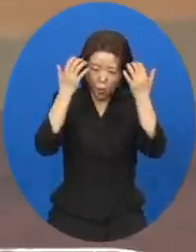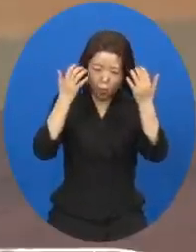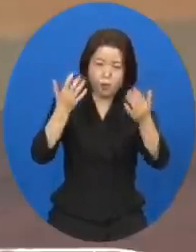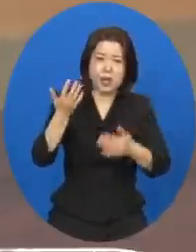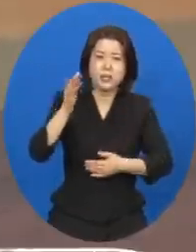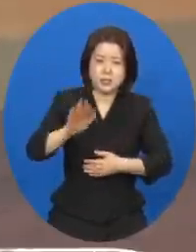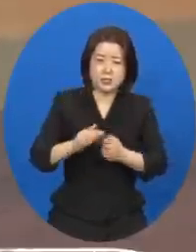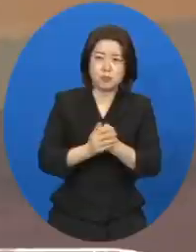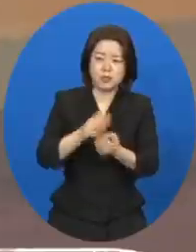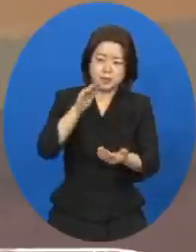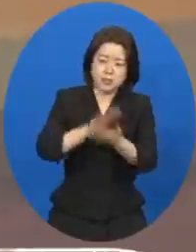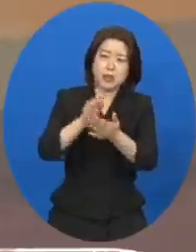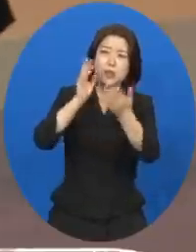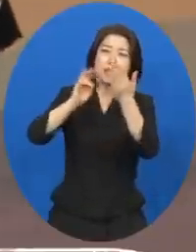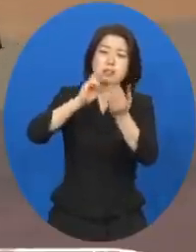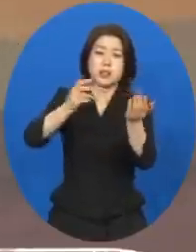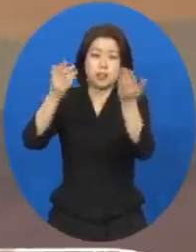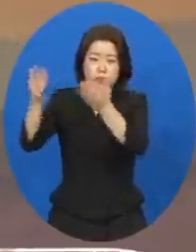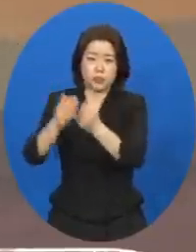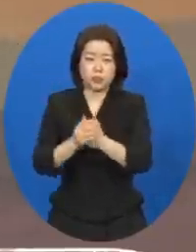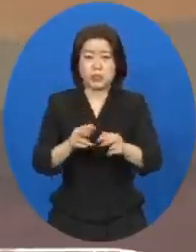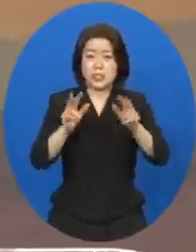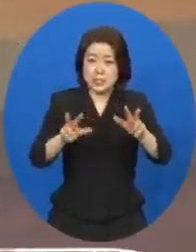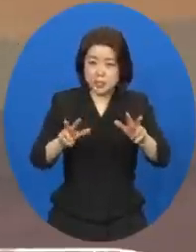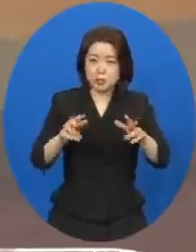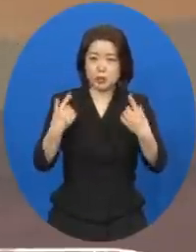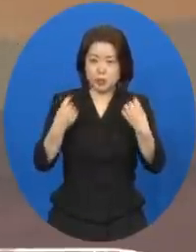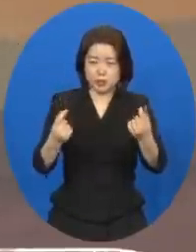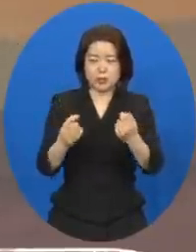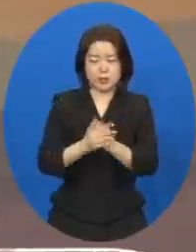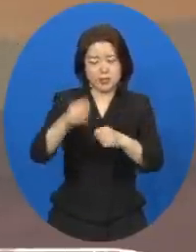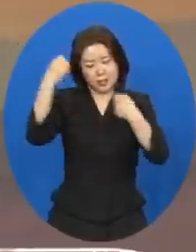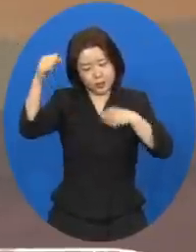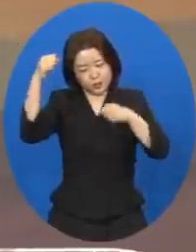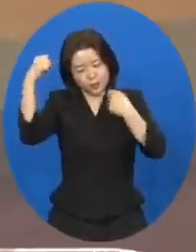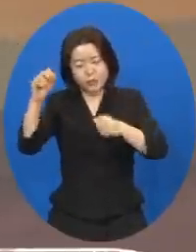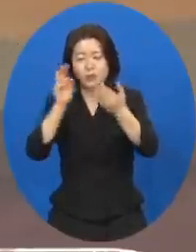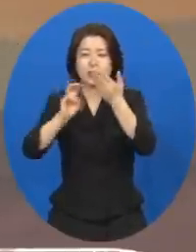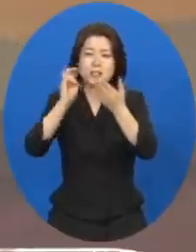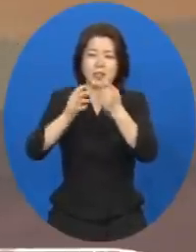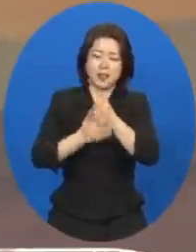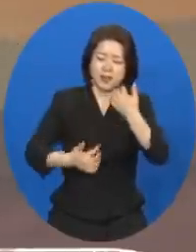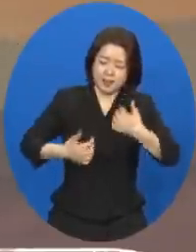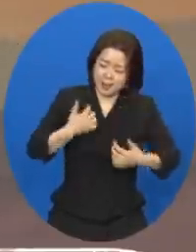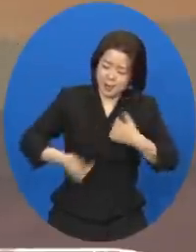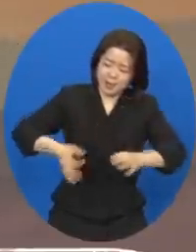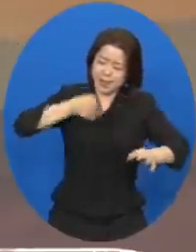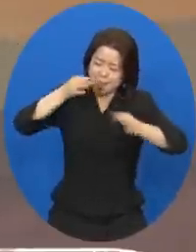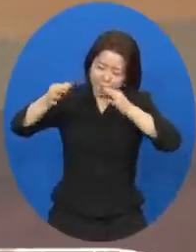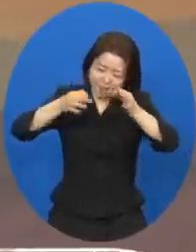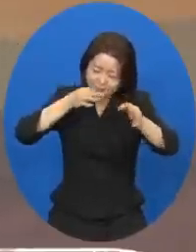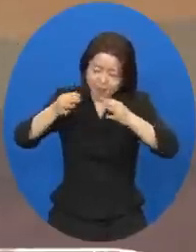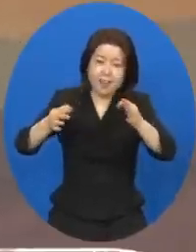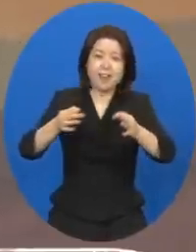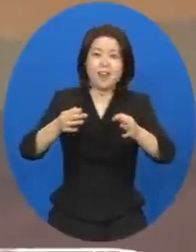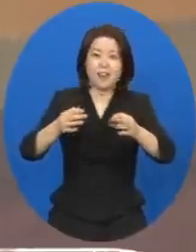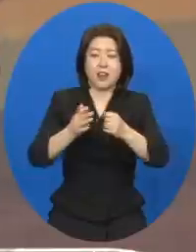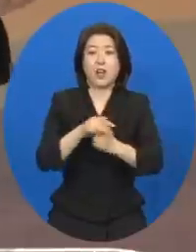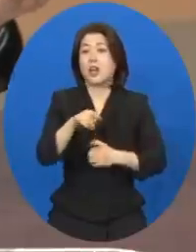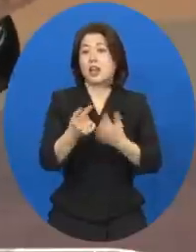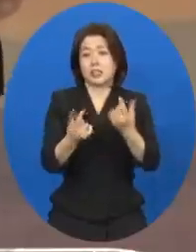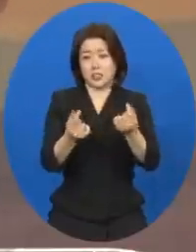뜨겁게 찬양하고 지금 이 시간에도 춤을 추며 찬양하고 기뻐하며 소리 지르고 여러분